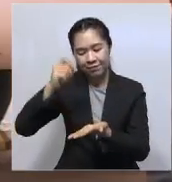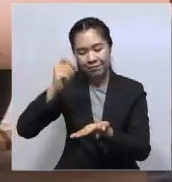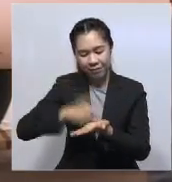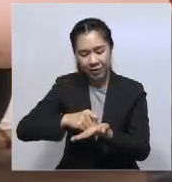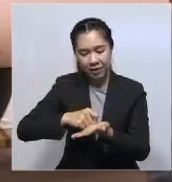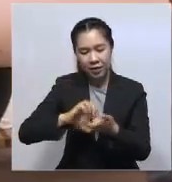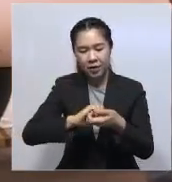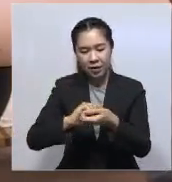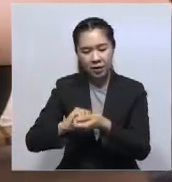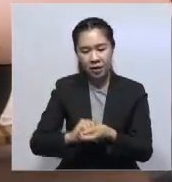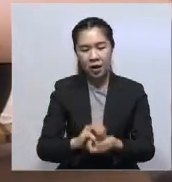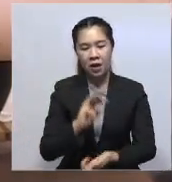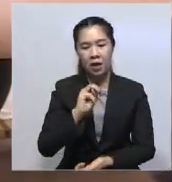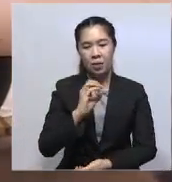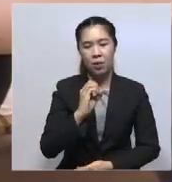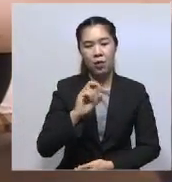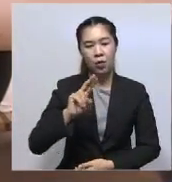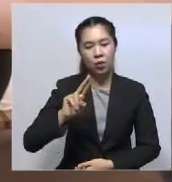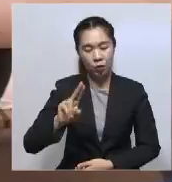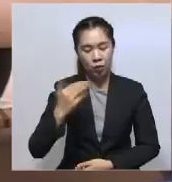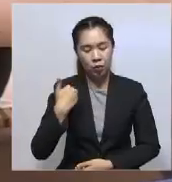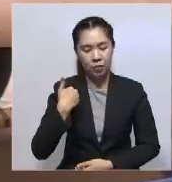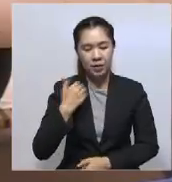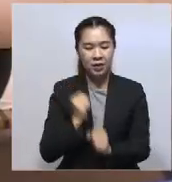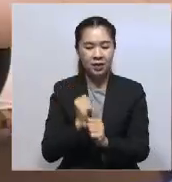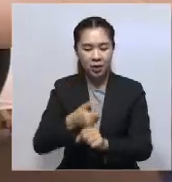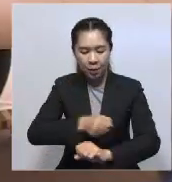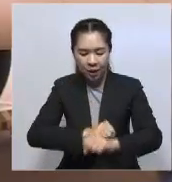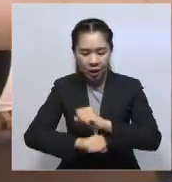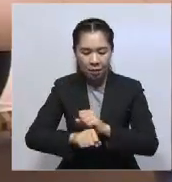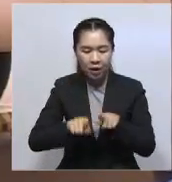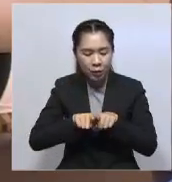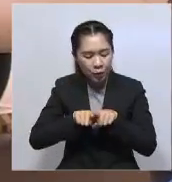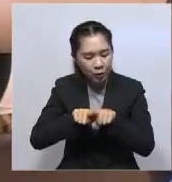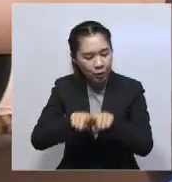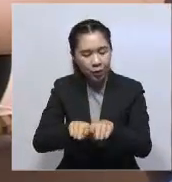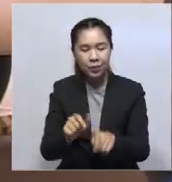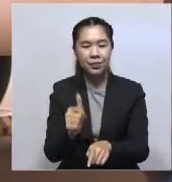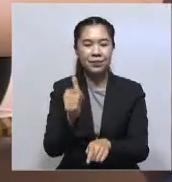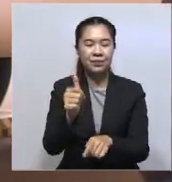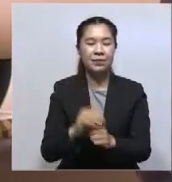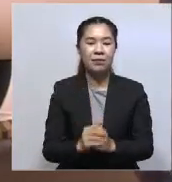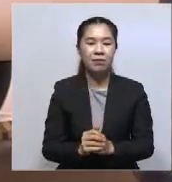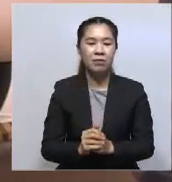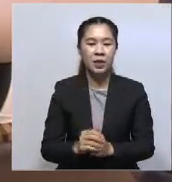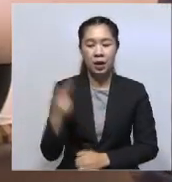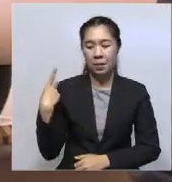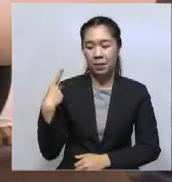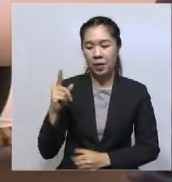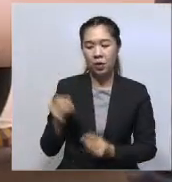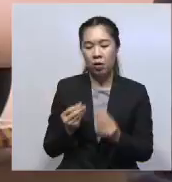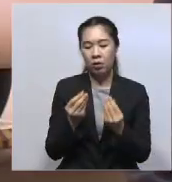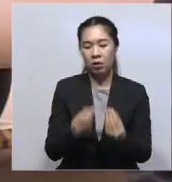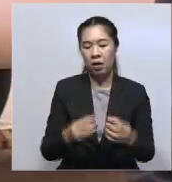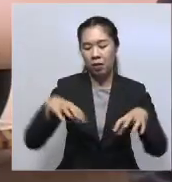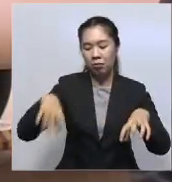าใจร่วมกัน MOU เนี่ยก็จะทำให้มีการปฏิบัติงานที่แนบแน่นด้วยกันจริงๆจะบอกว่าเป็นประโยชน์ต่อหน่วยงานทั้